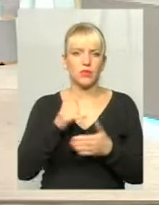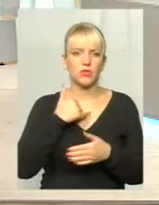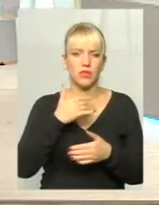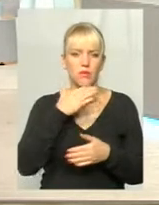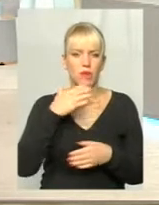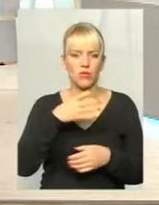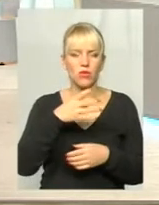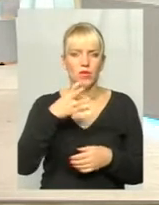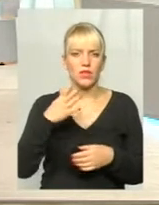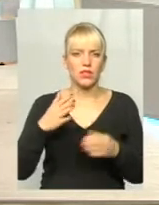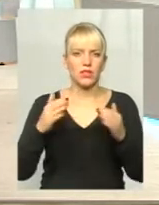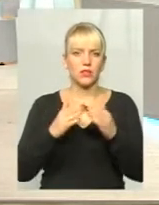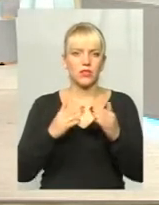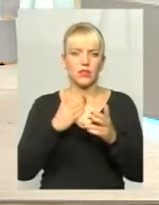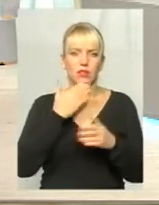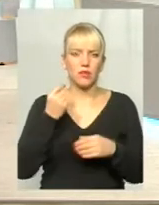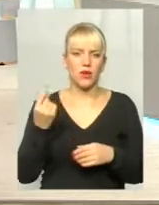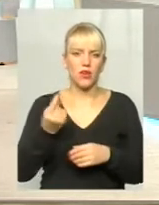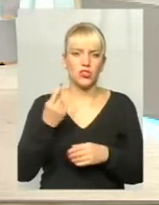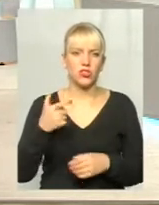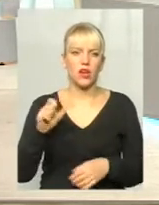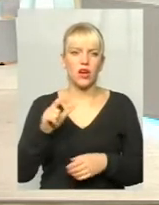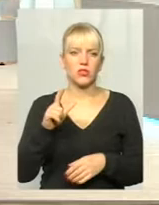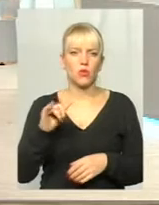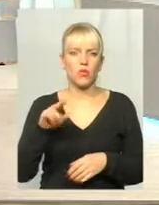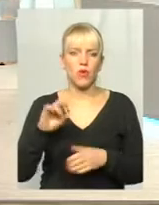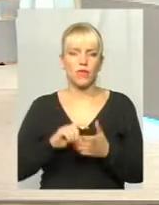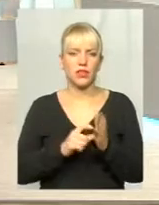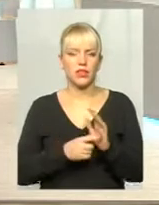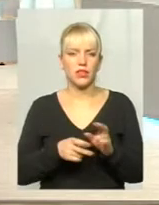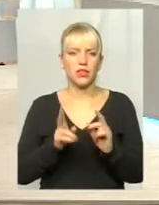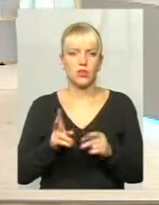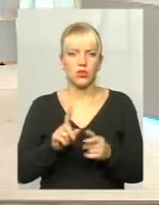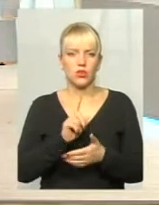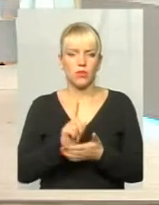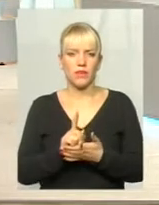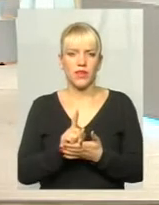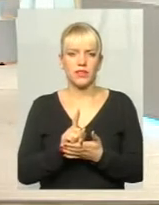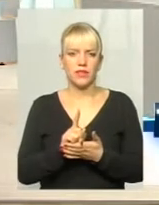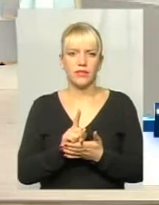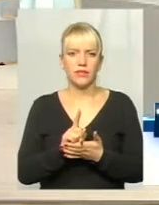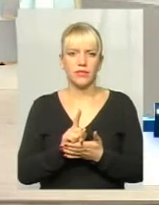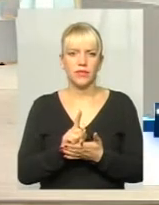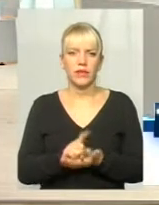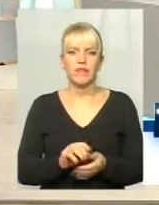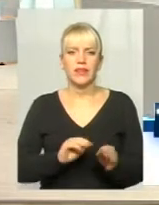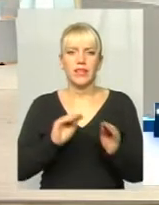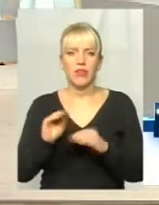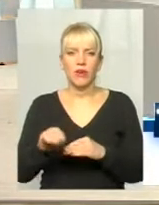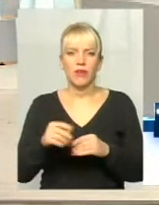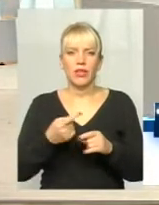в деяких немає лічильників газу по квартирах. Хто зобов'язаний встановлювати